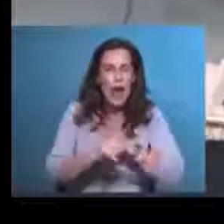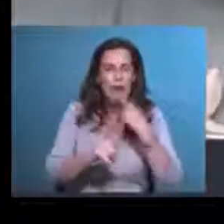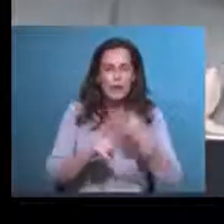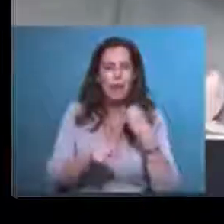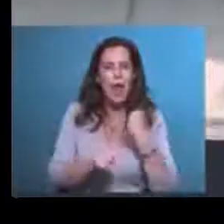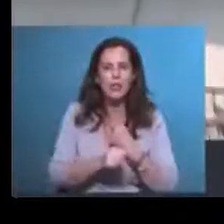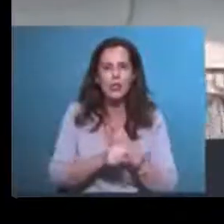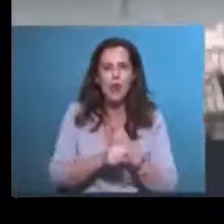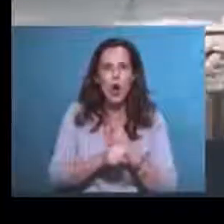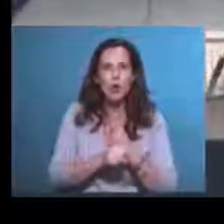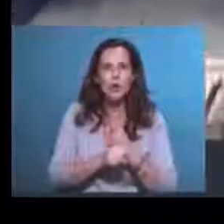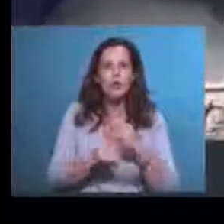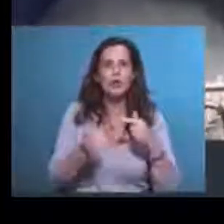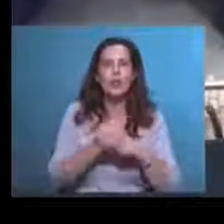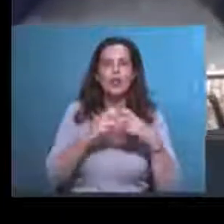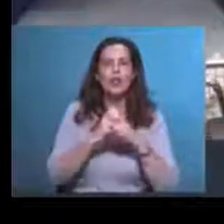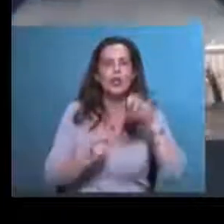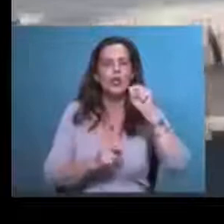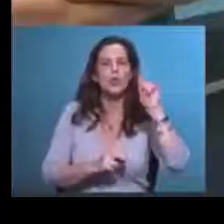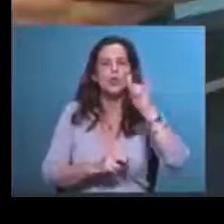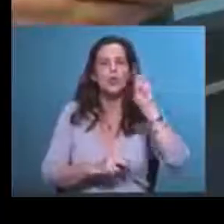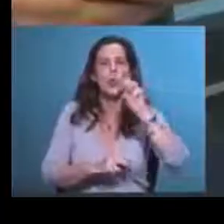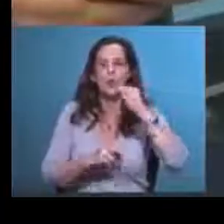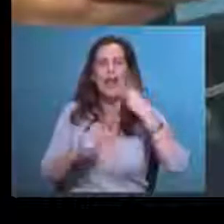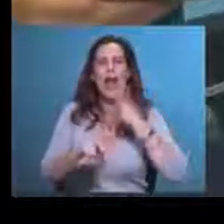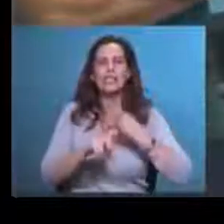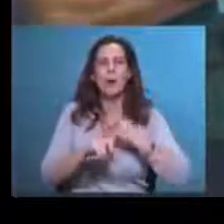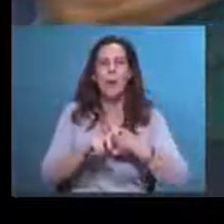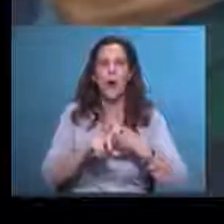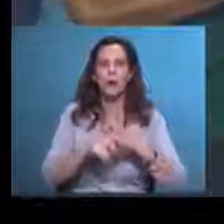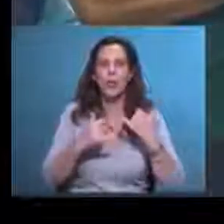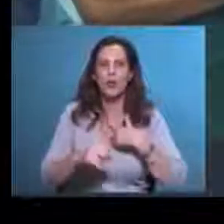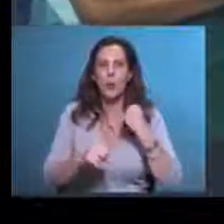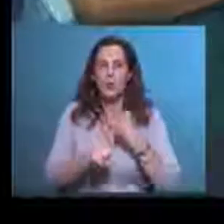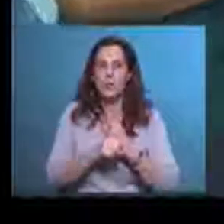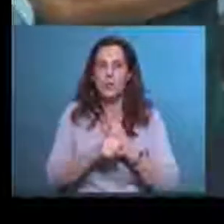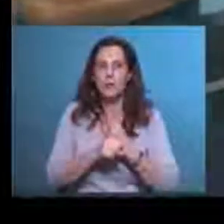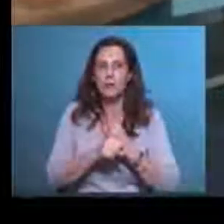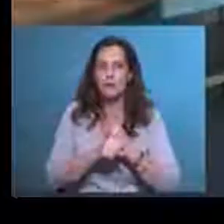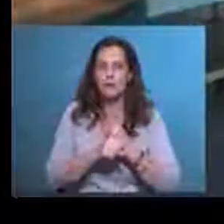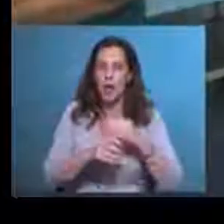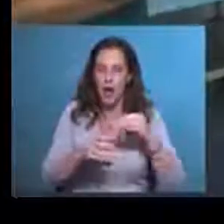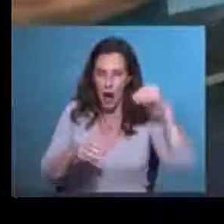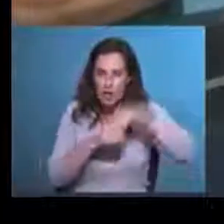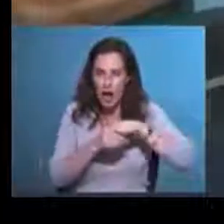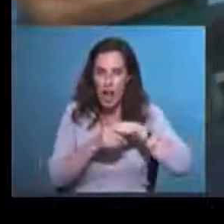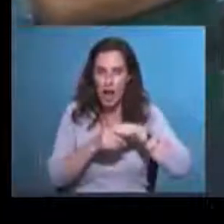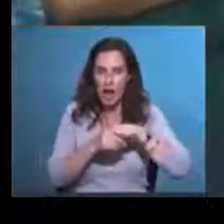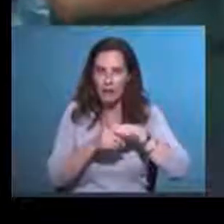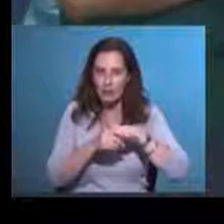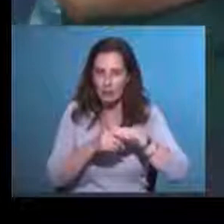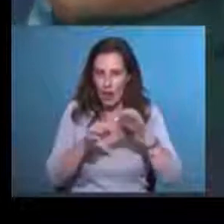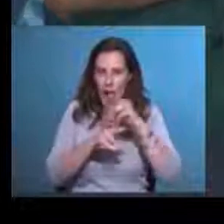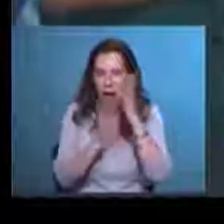לייצר, וזה סחוס לעצמות. עכשיו אנחנו בעצם לפני השתלת המשתל האלמוגי,